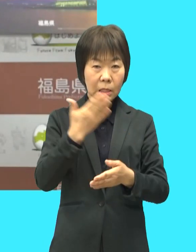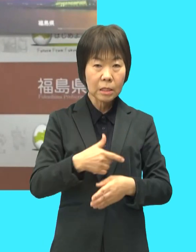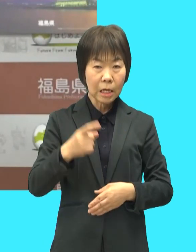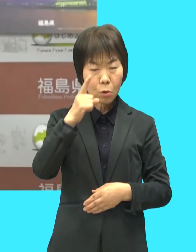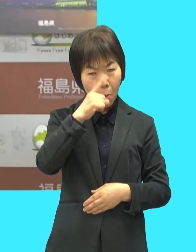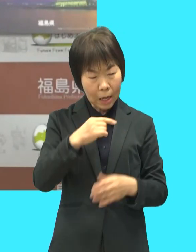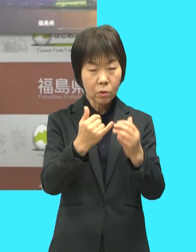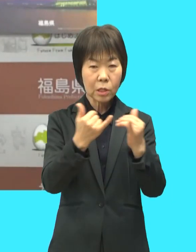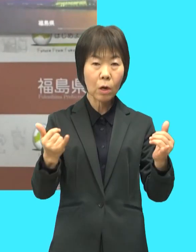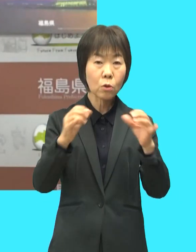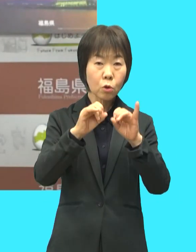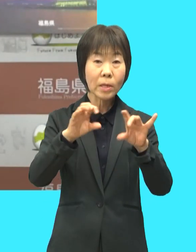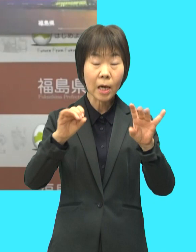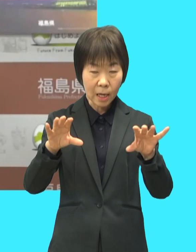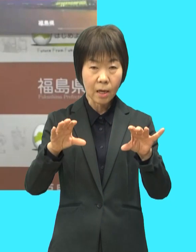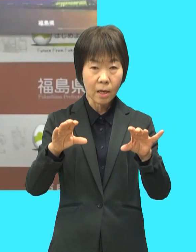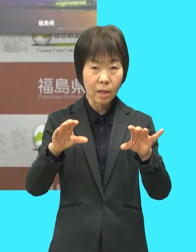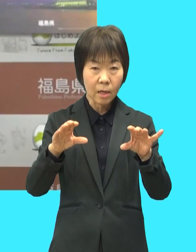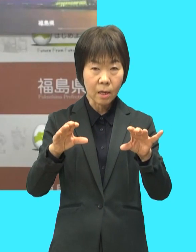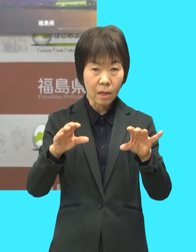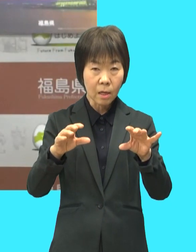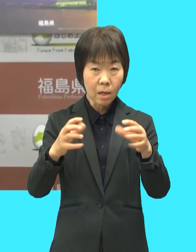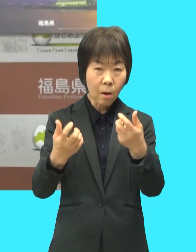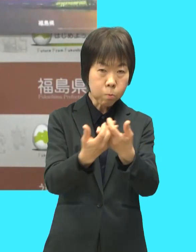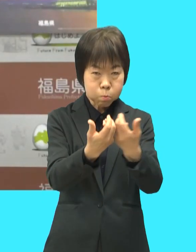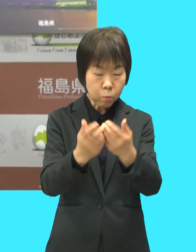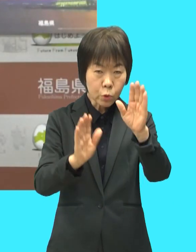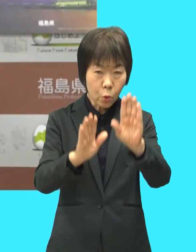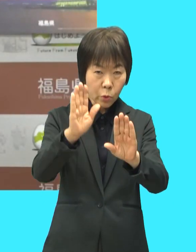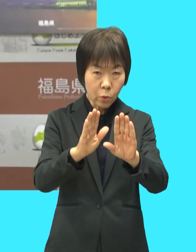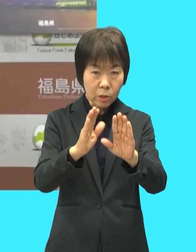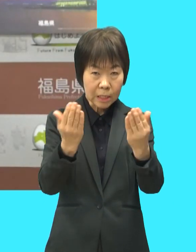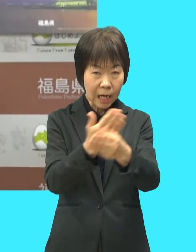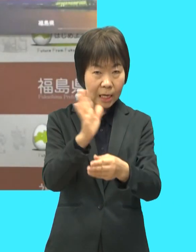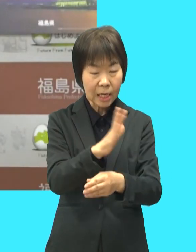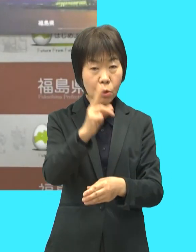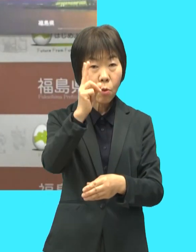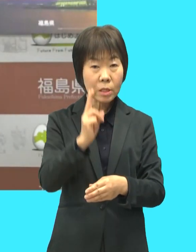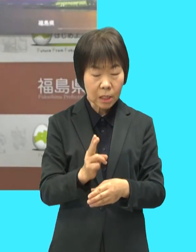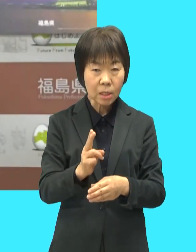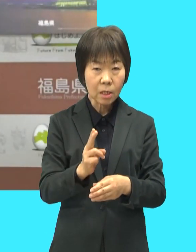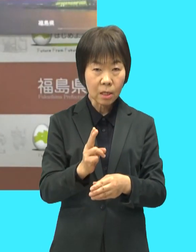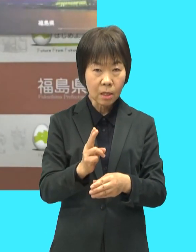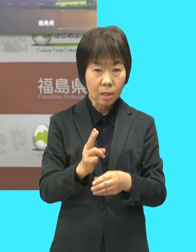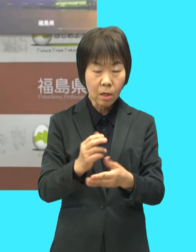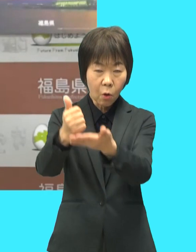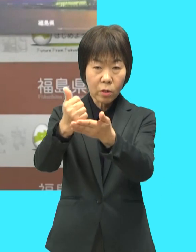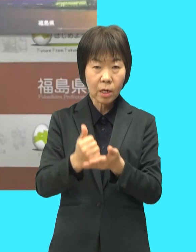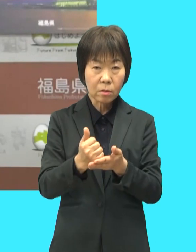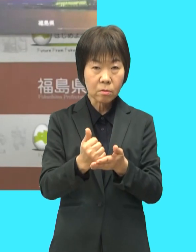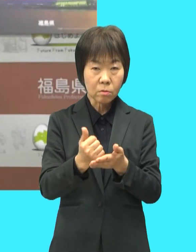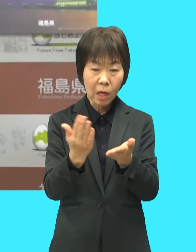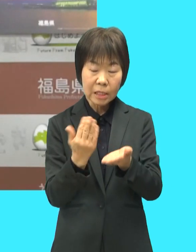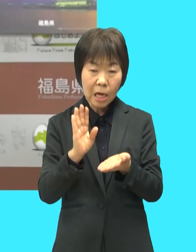調不良者への呼びかけはもとより過度な密集状況を作らないよう観客の列を前